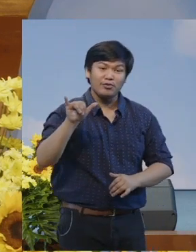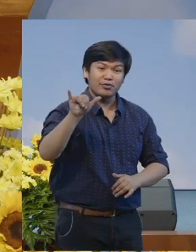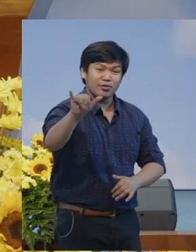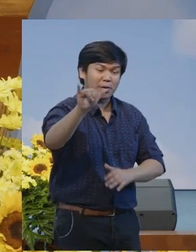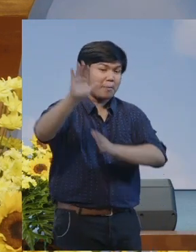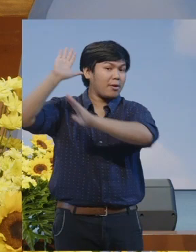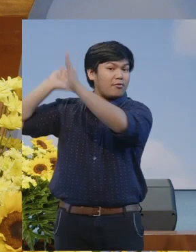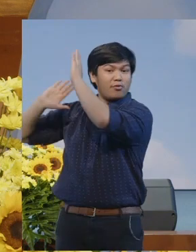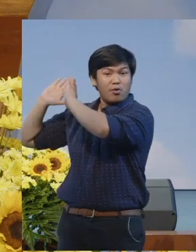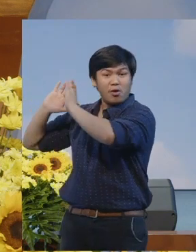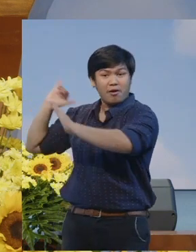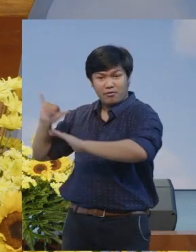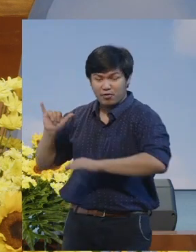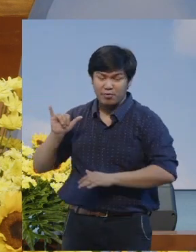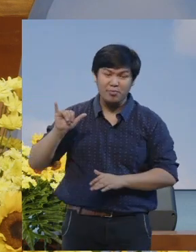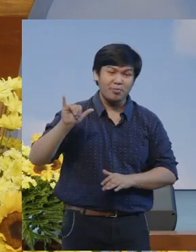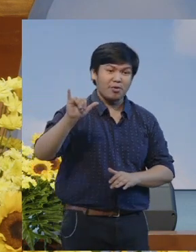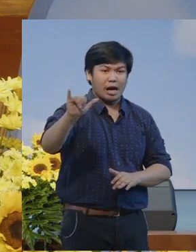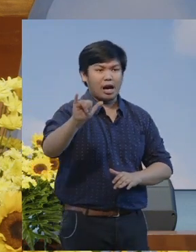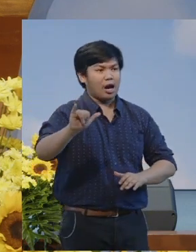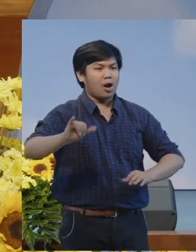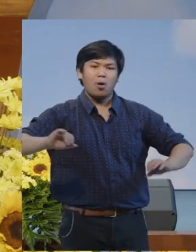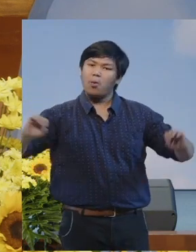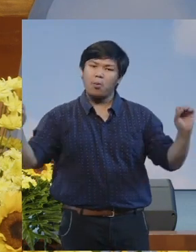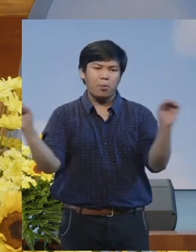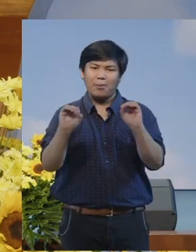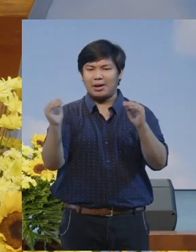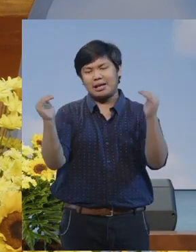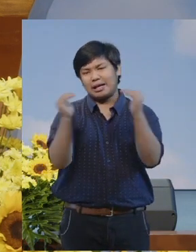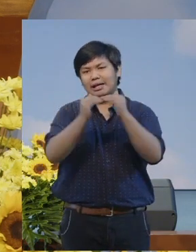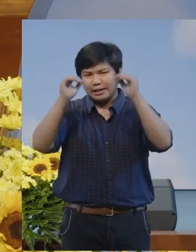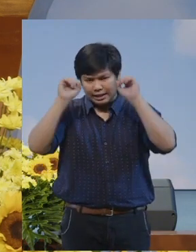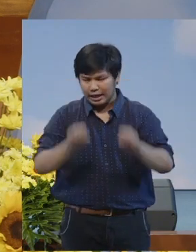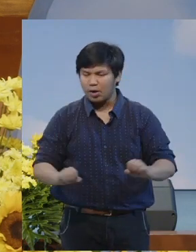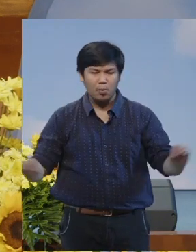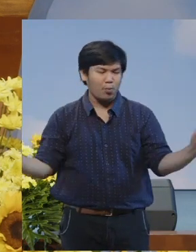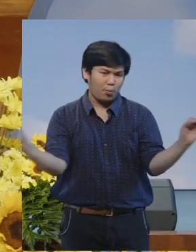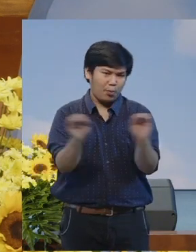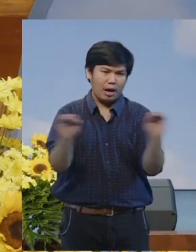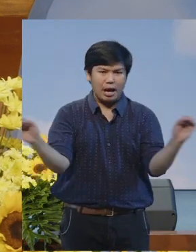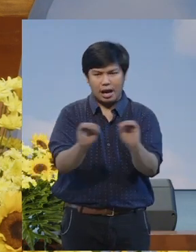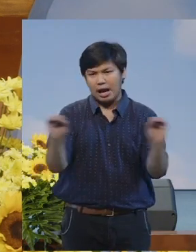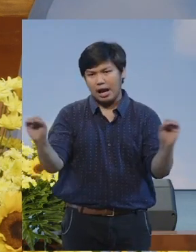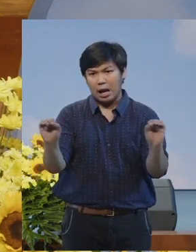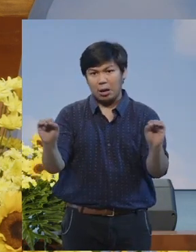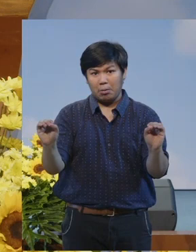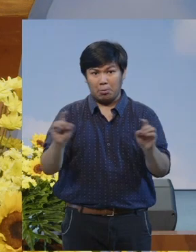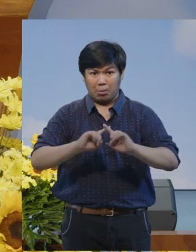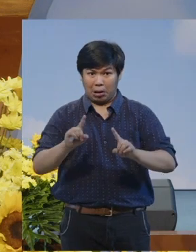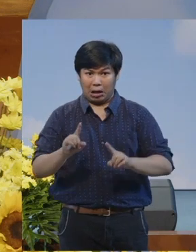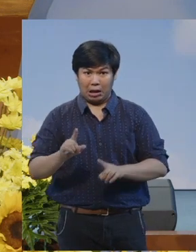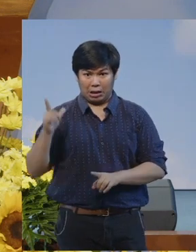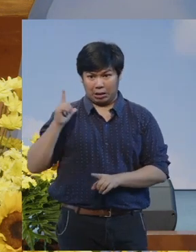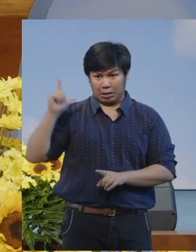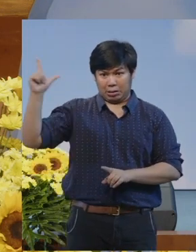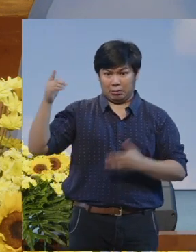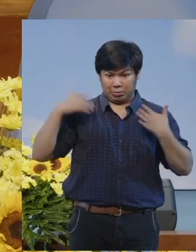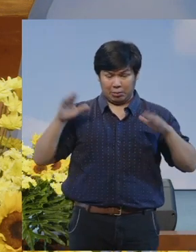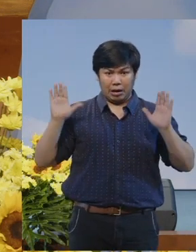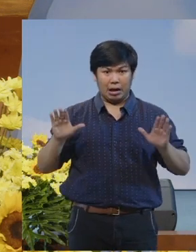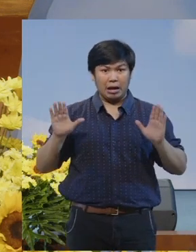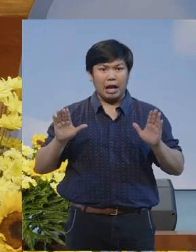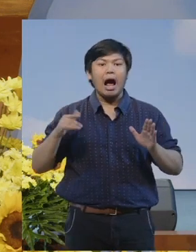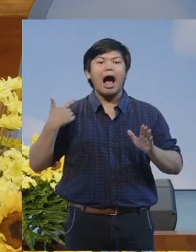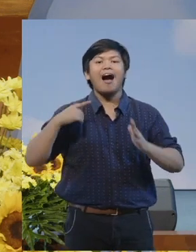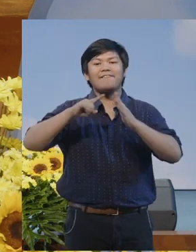eternally existent. Magmula sa walang hanggan hanggang sa walang hanggan. Si Lucifer po ay merong umpisa.